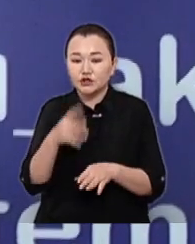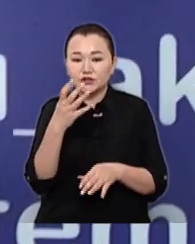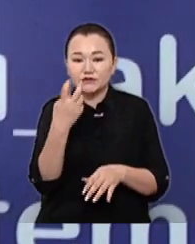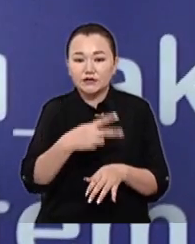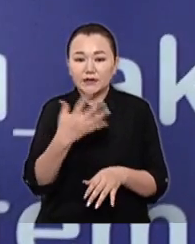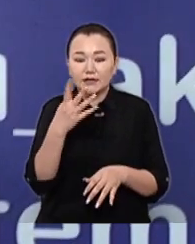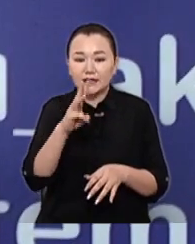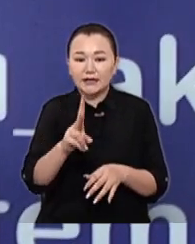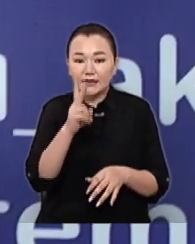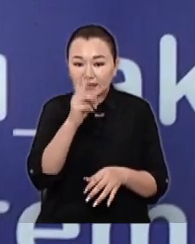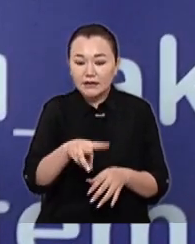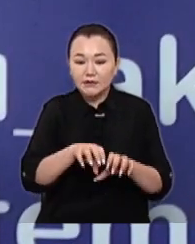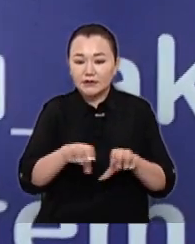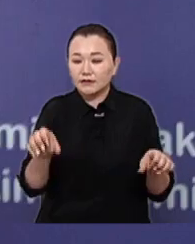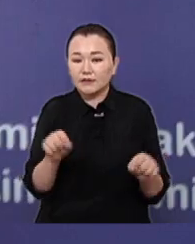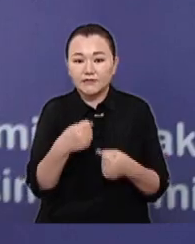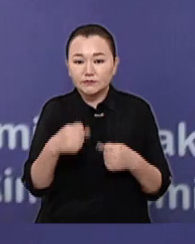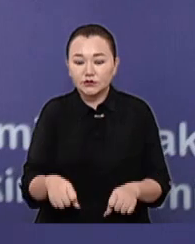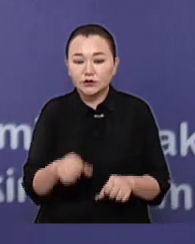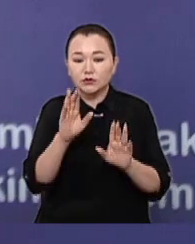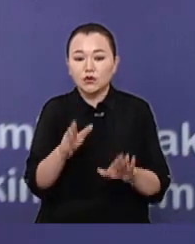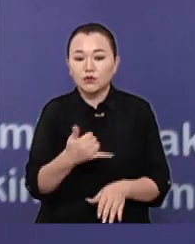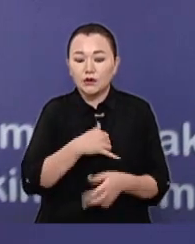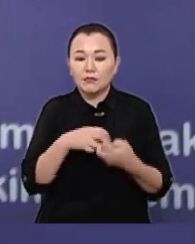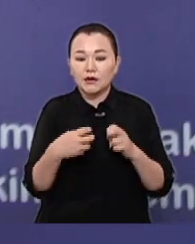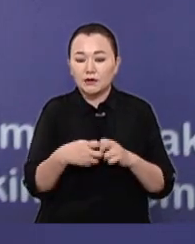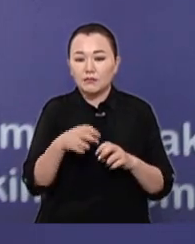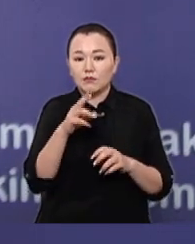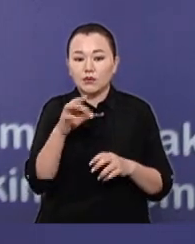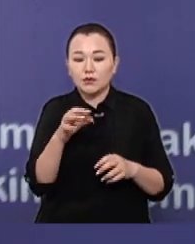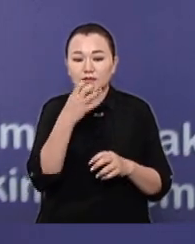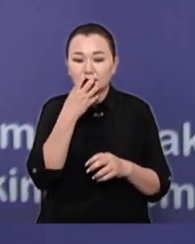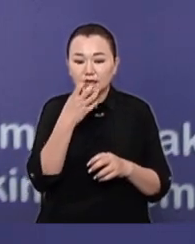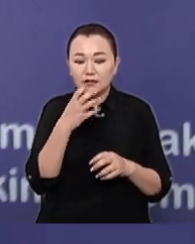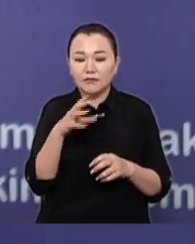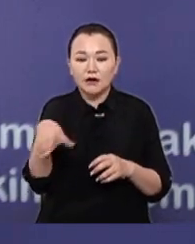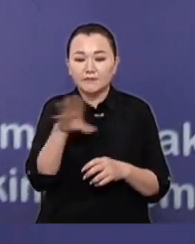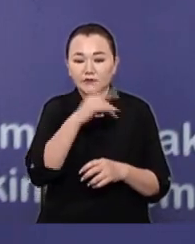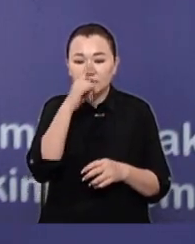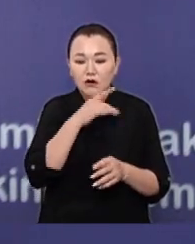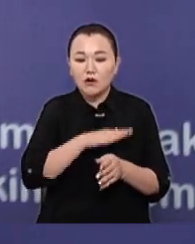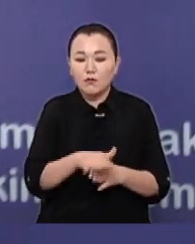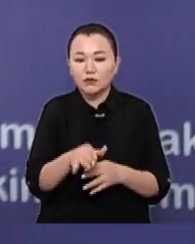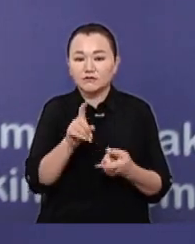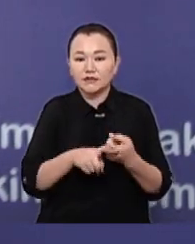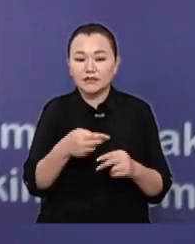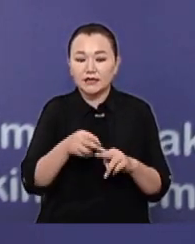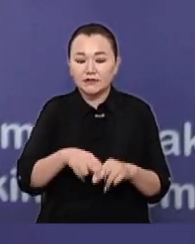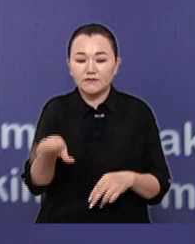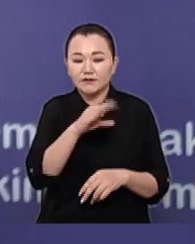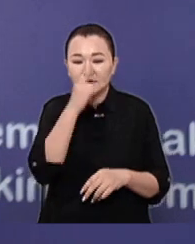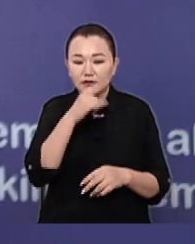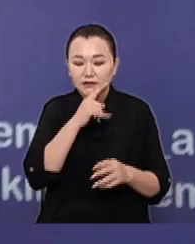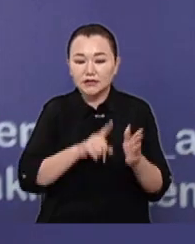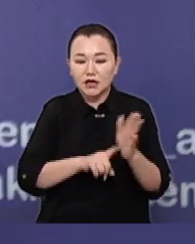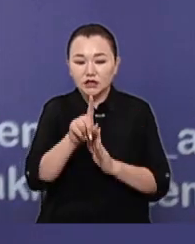425 километров сети невозможно. Не только у нас проблема по системе теплоснабжения и по всему Казахстану. В связи с этим у нас весь Казахстан, скорее всего,